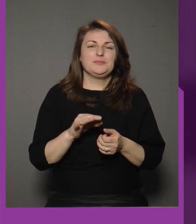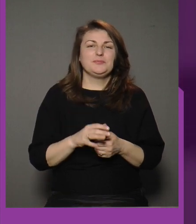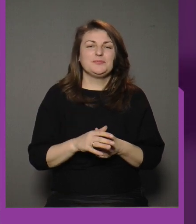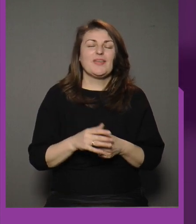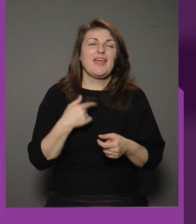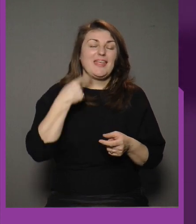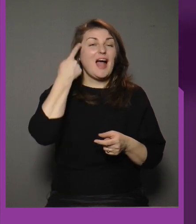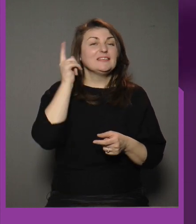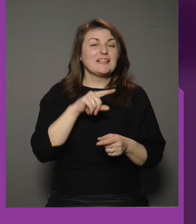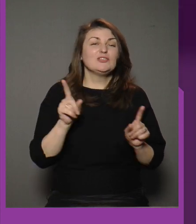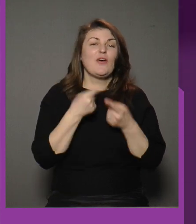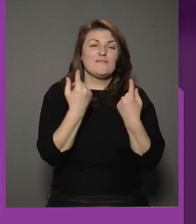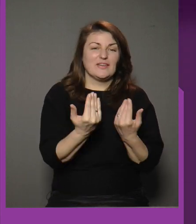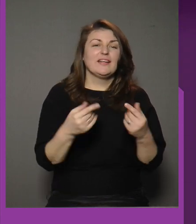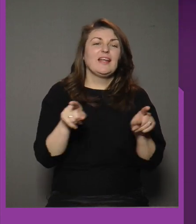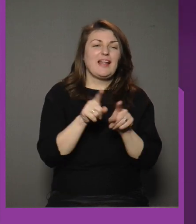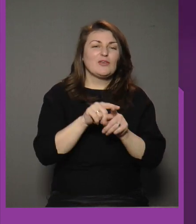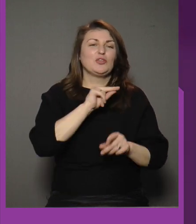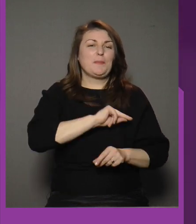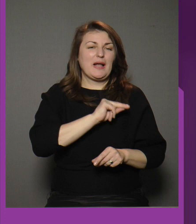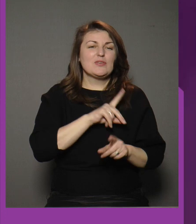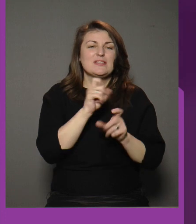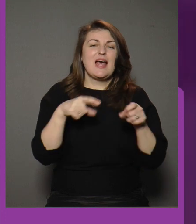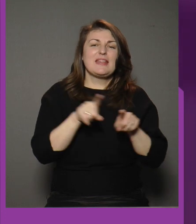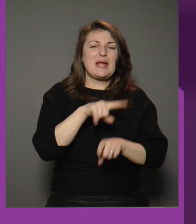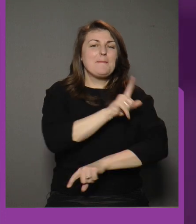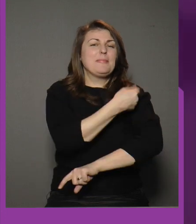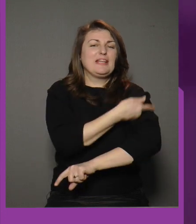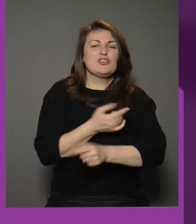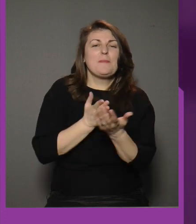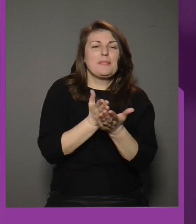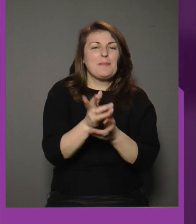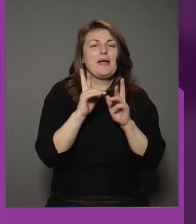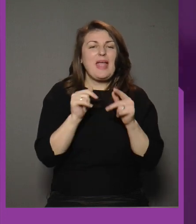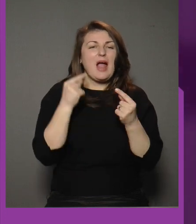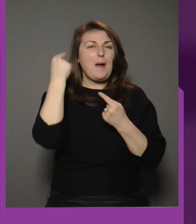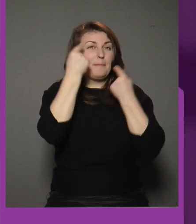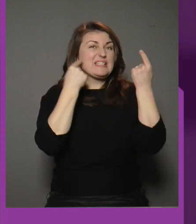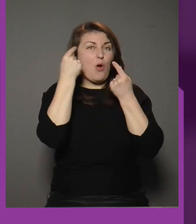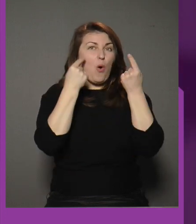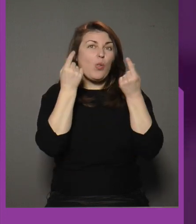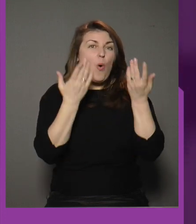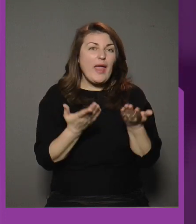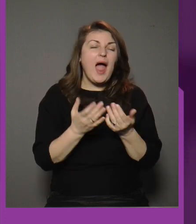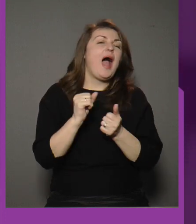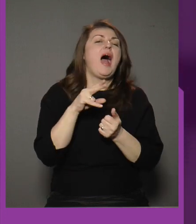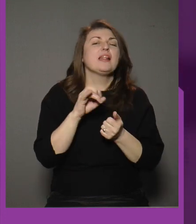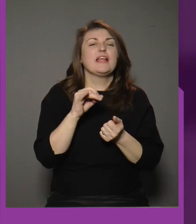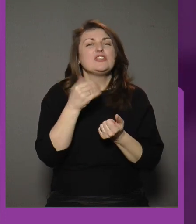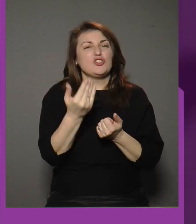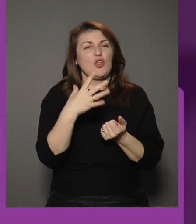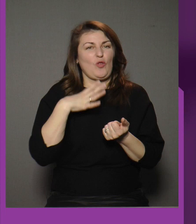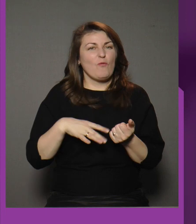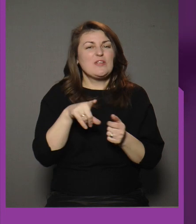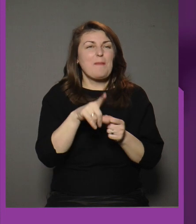я знаю, що ви також працюєте за таким медичним напрямком, як психологія. А от чи доводиться вам от іноді